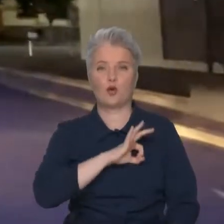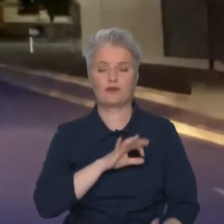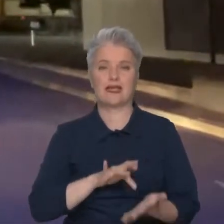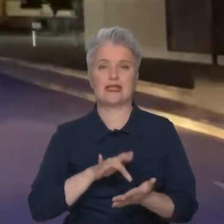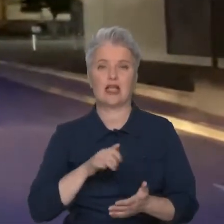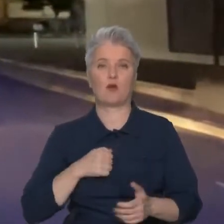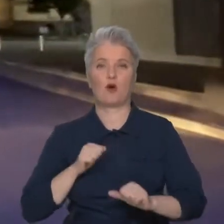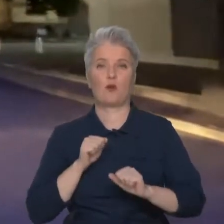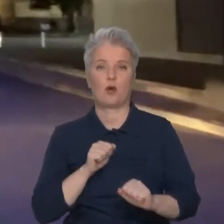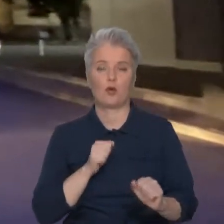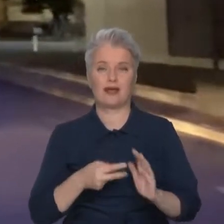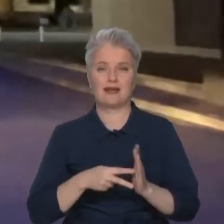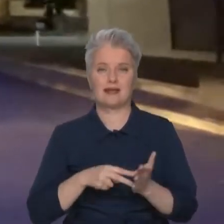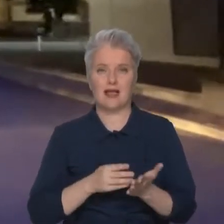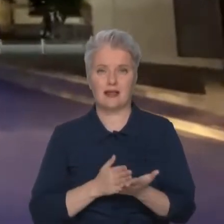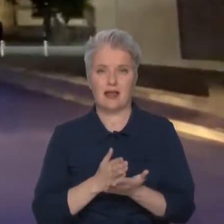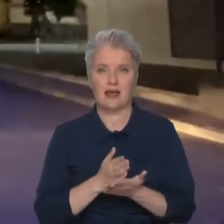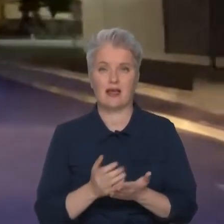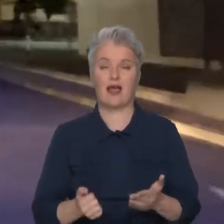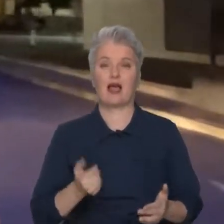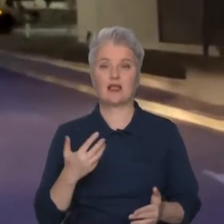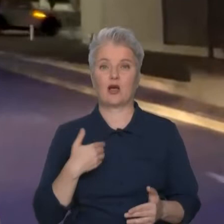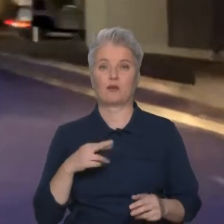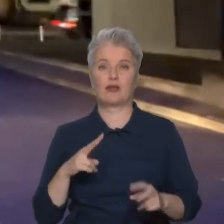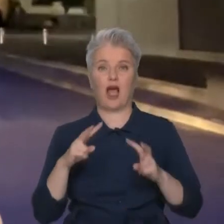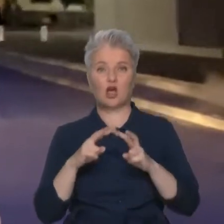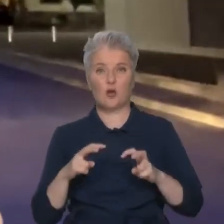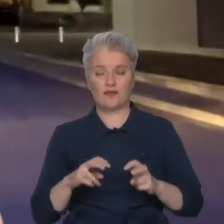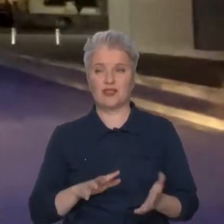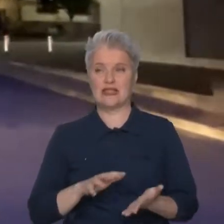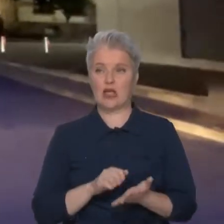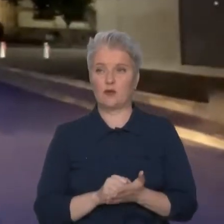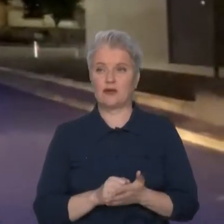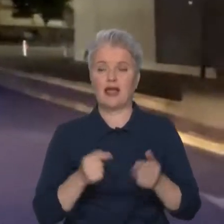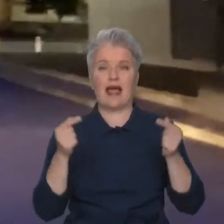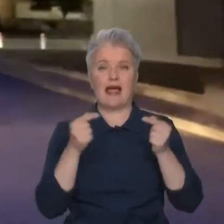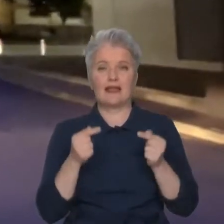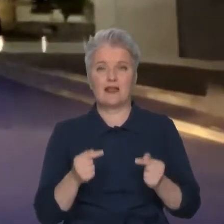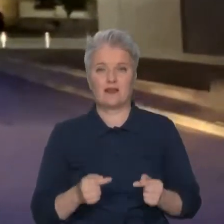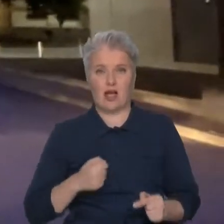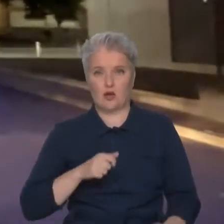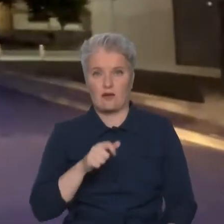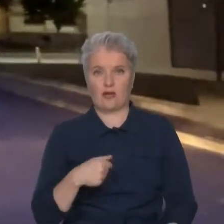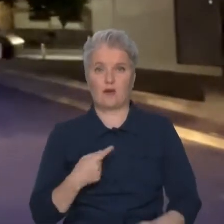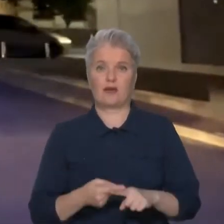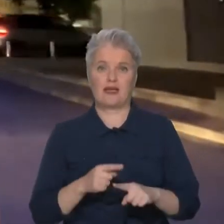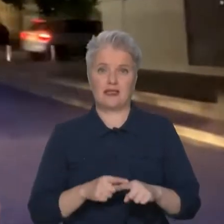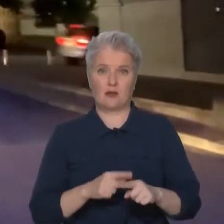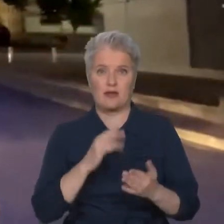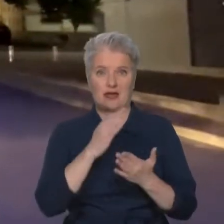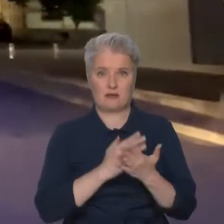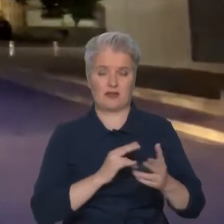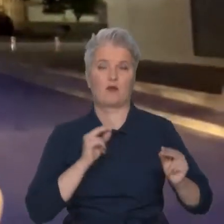центром оборонних стратегій. І оскільки ми, як розслідувачі, займаємося ідентифікацією військових, ми з цими списками